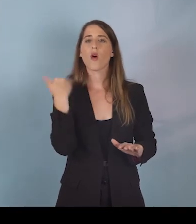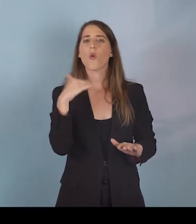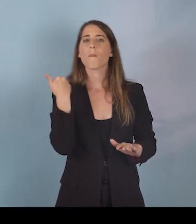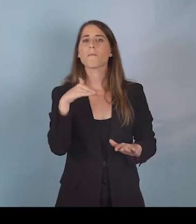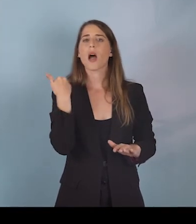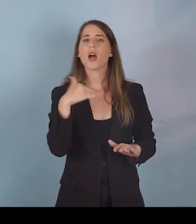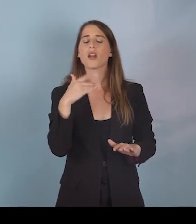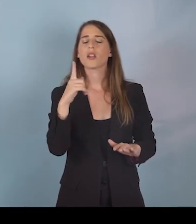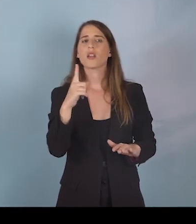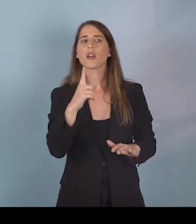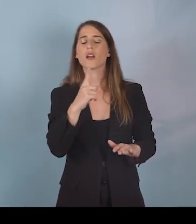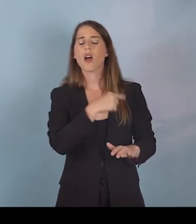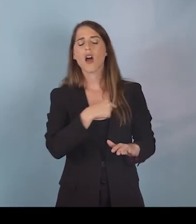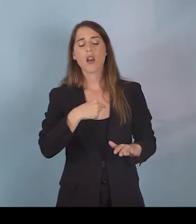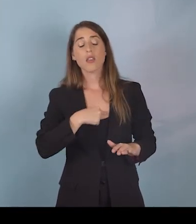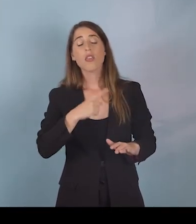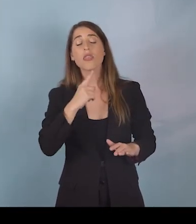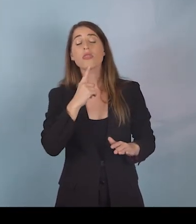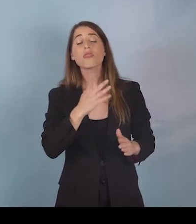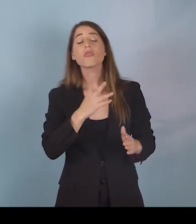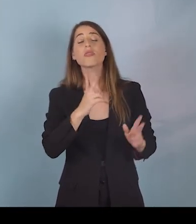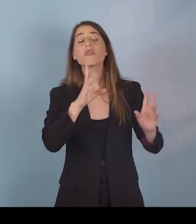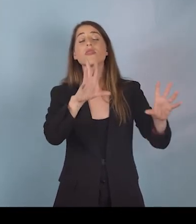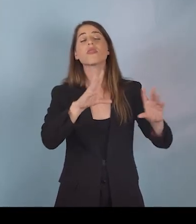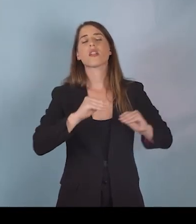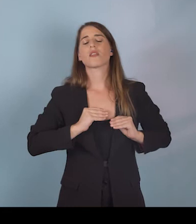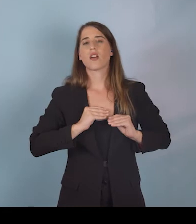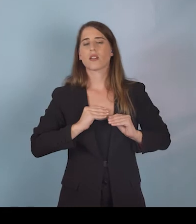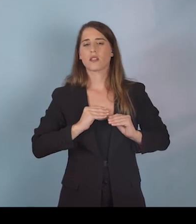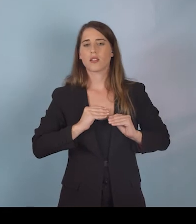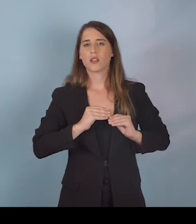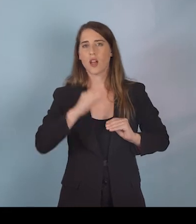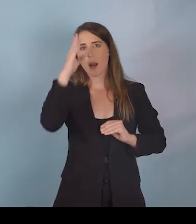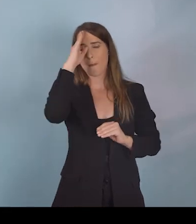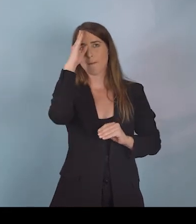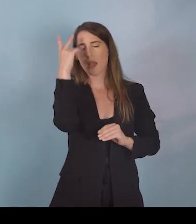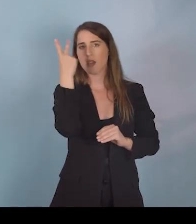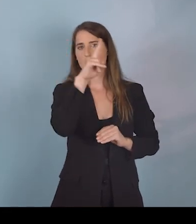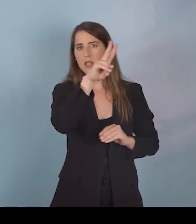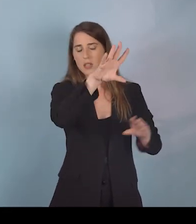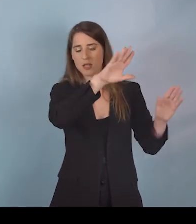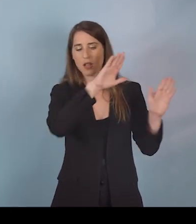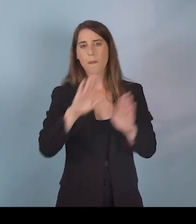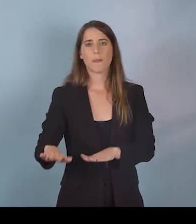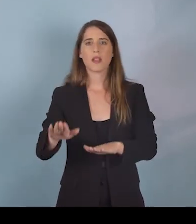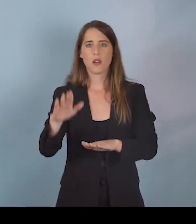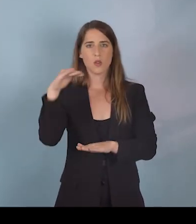είσαι. Οι ρουμανικές αρχές δεν επέτρεπαν στην αρχή στον